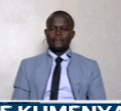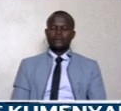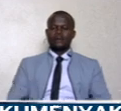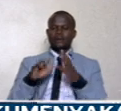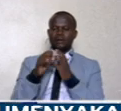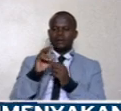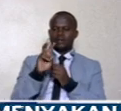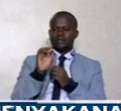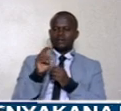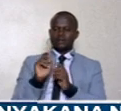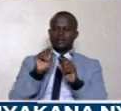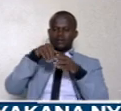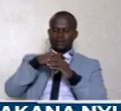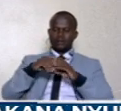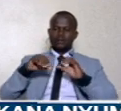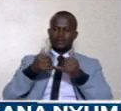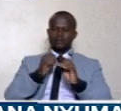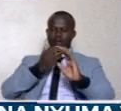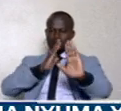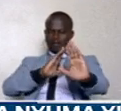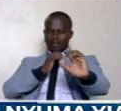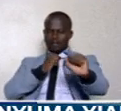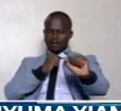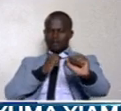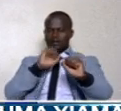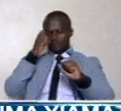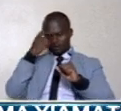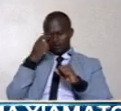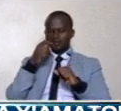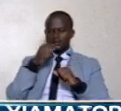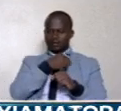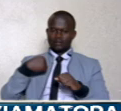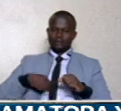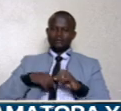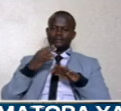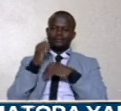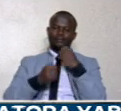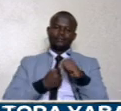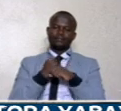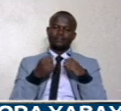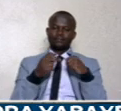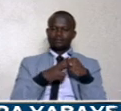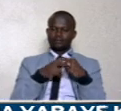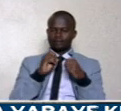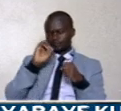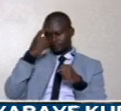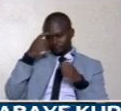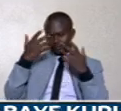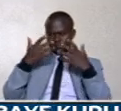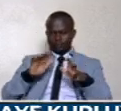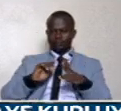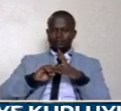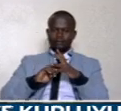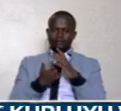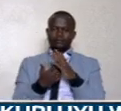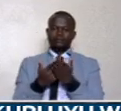Mashami Vincent reka twerekeze mu kino ya Kung Fu aho Repubulika ya Rwanda y'Ubushinwa yizije isabukuru y'imyaka 70 iyi Repubulika imaze